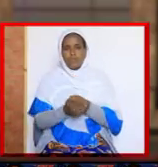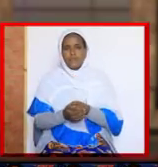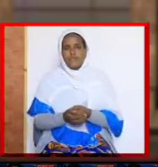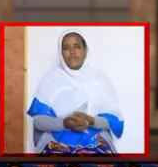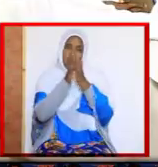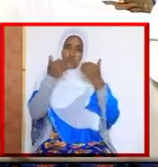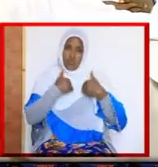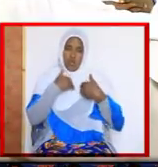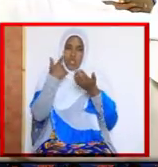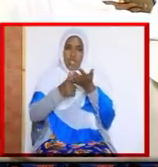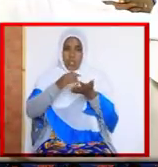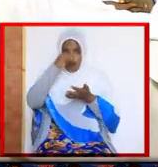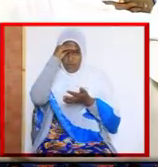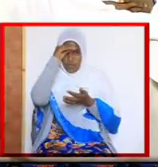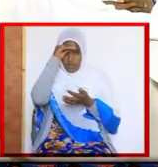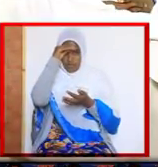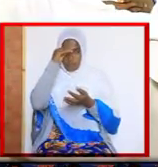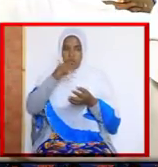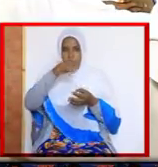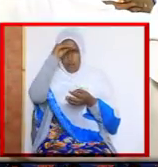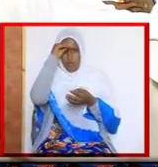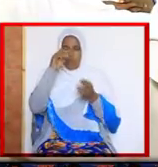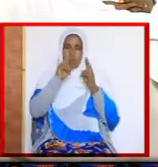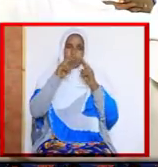እንጂ በጣም ስፋት ያለው ነው። ፍላጎቱ ካለ